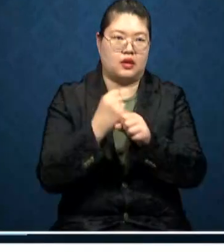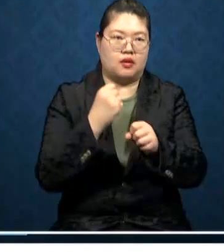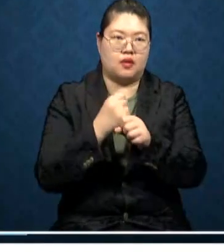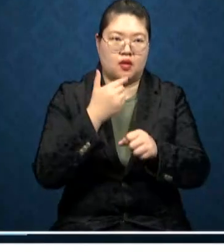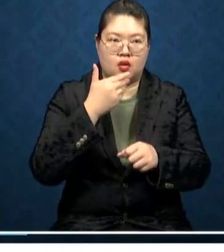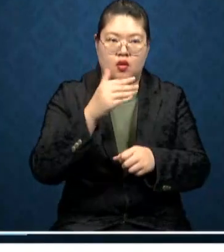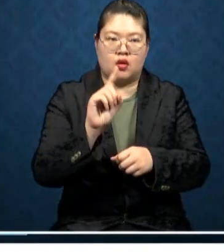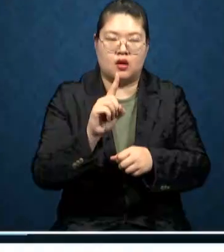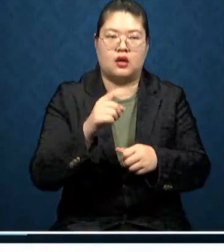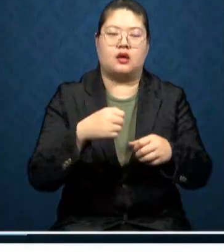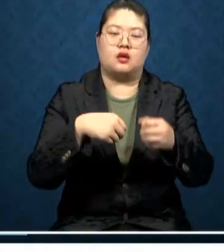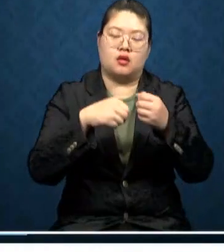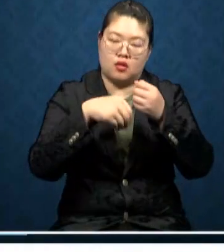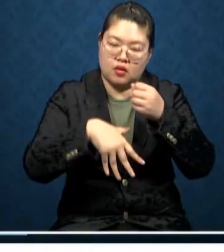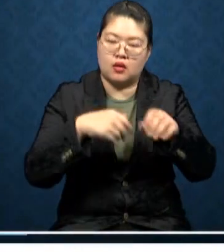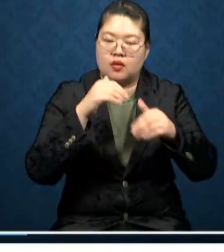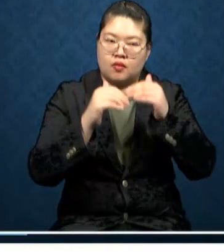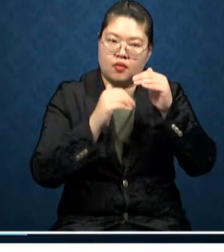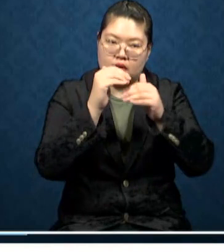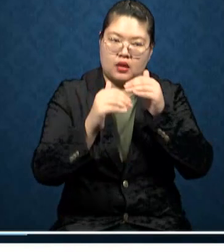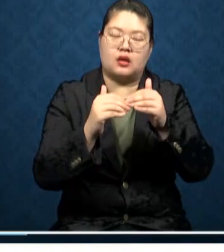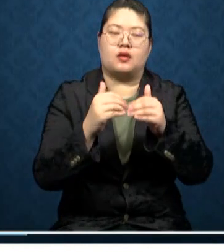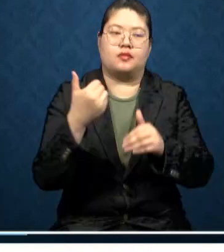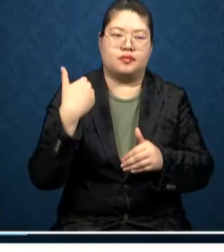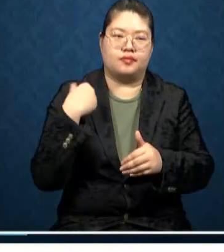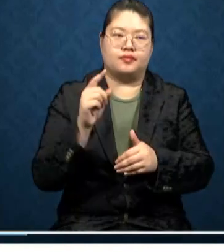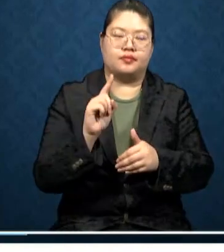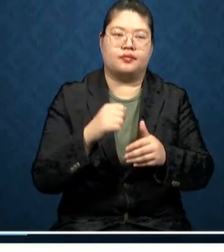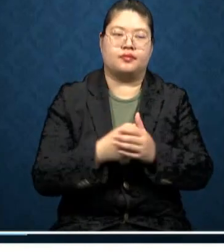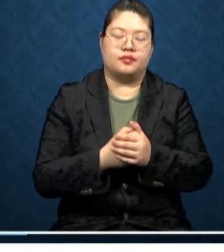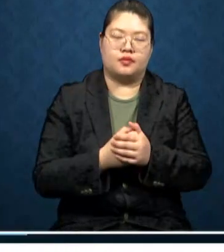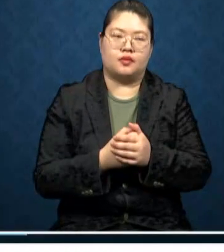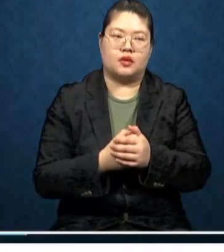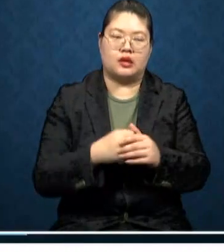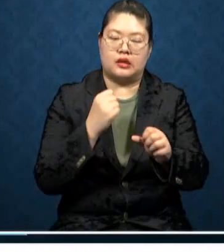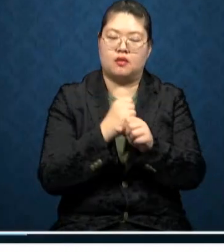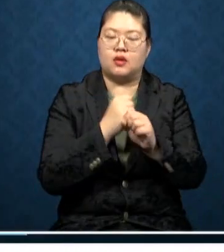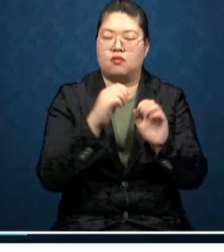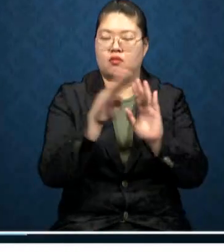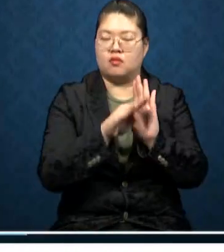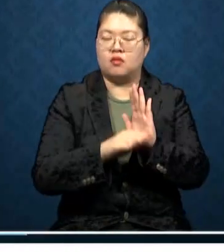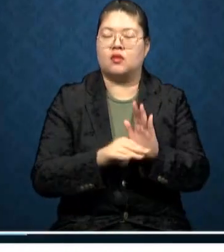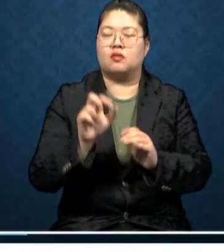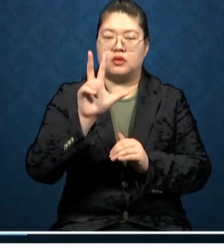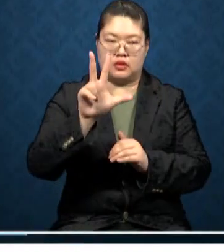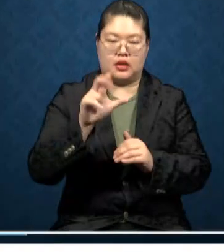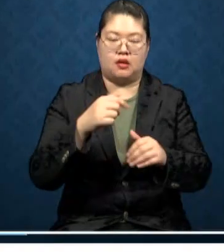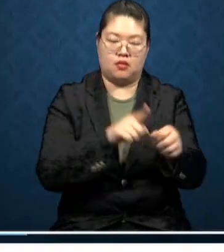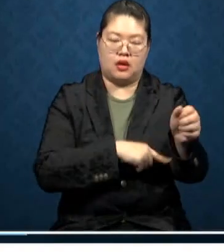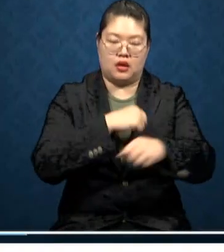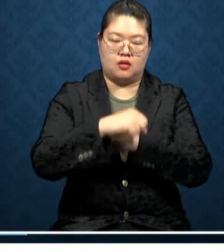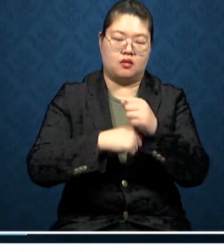คือการพัฒนาเครือข่ายและขยายผมร่วมกับเครือข่ายจะดำเนินการเป็น 3ระยะโดยใช้เวลาห้วง 10